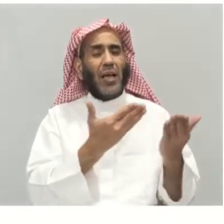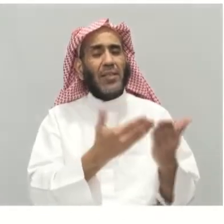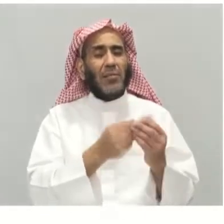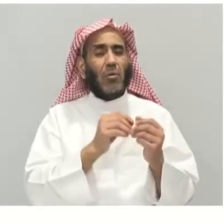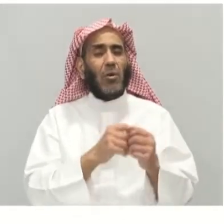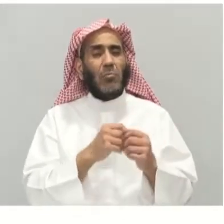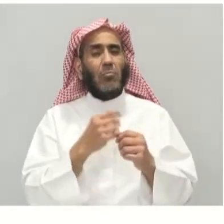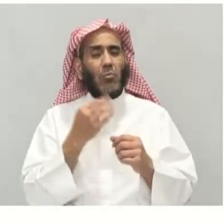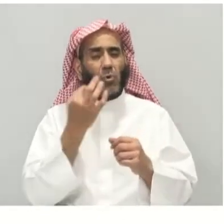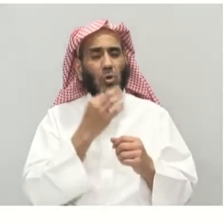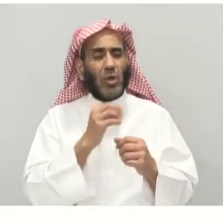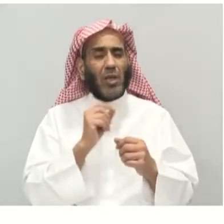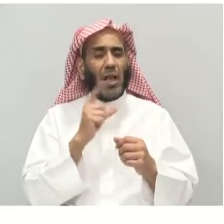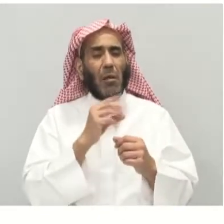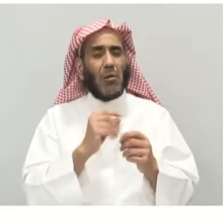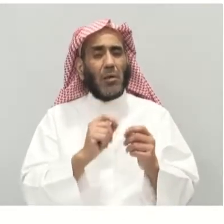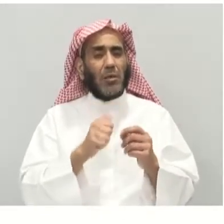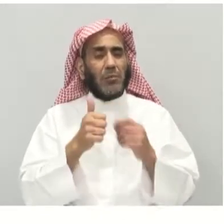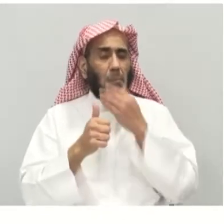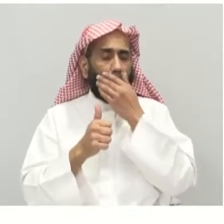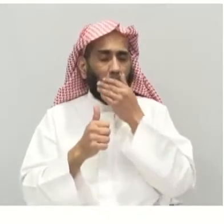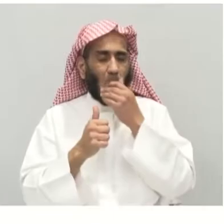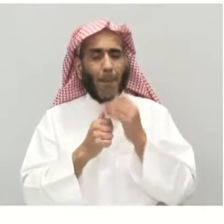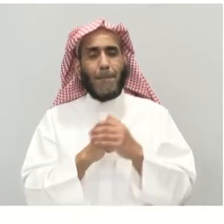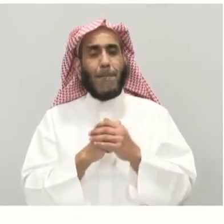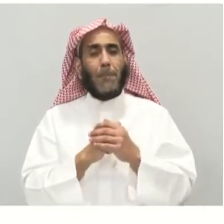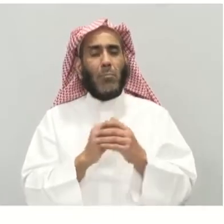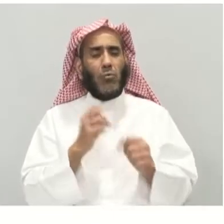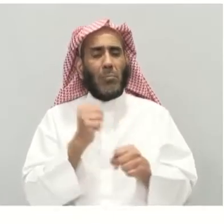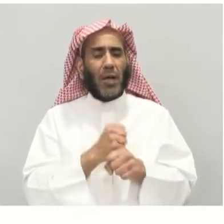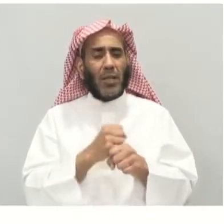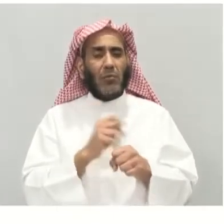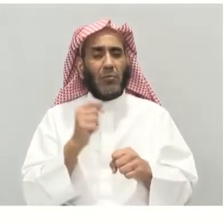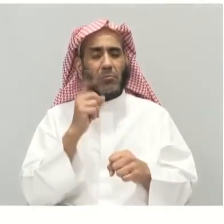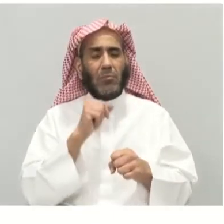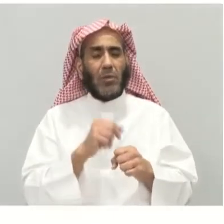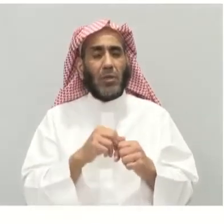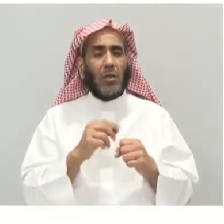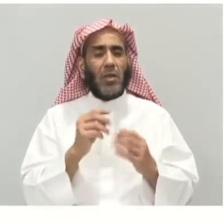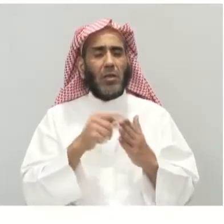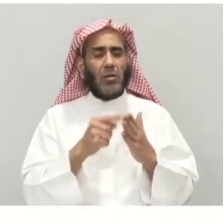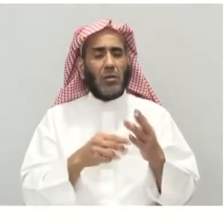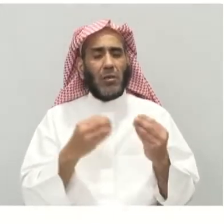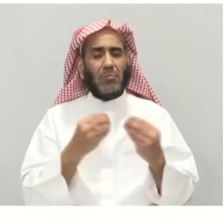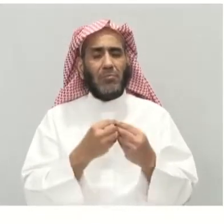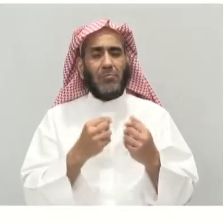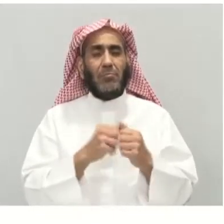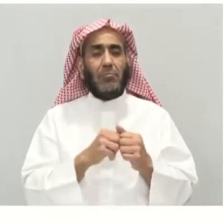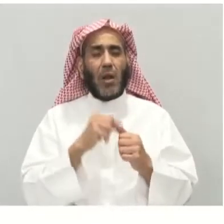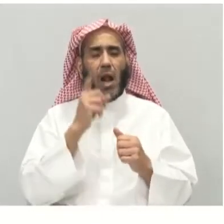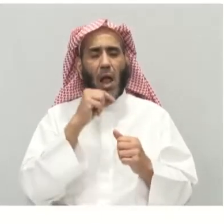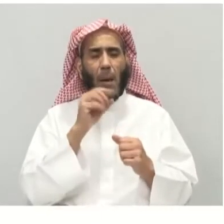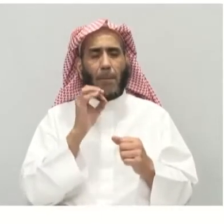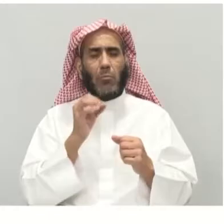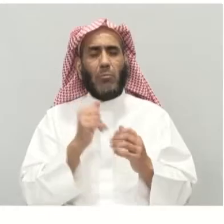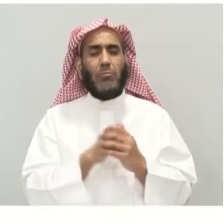نطق الكلمه بشكل صحيح ولكن نطبق هذه الحروف وهذه العاصمه لابد